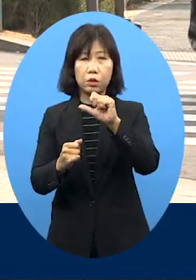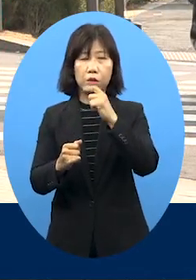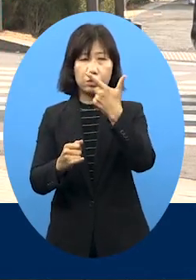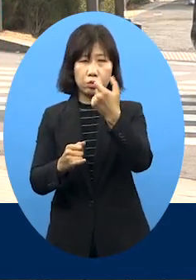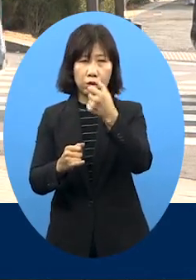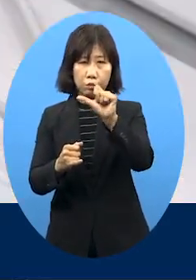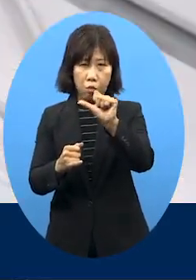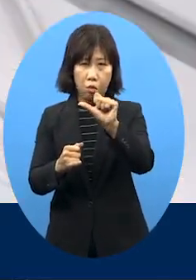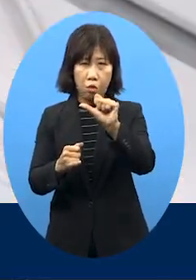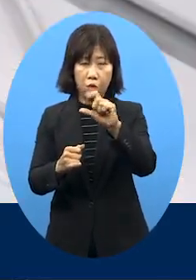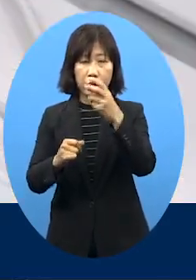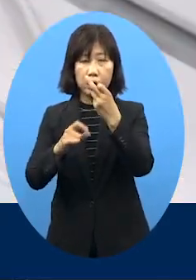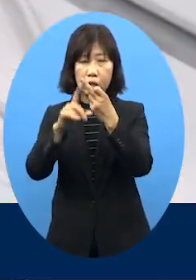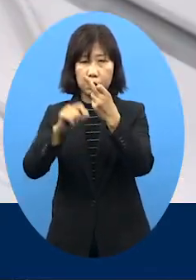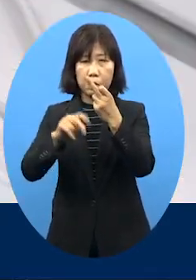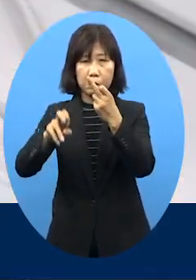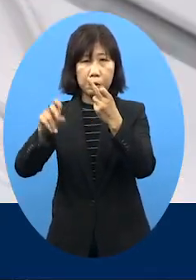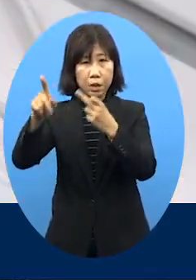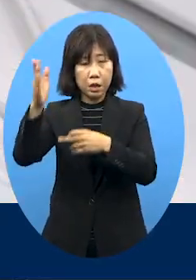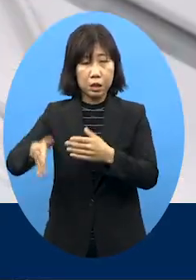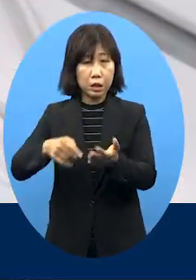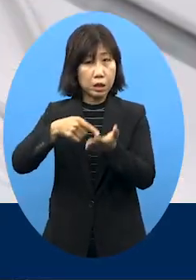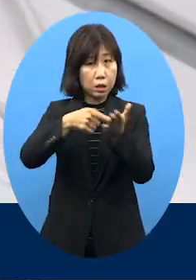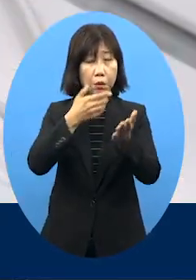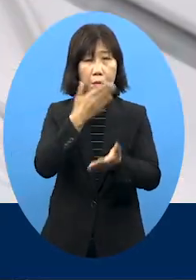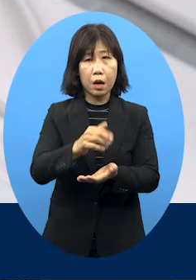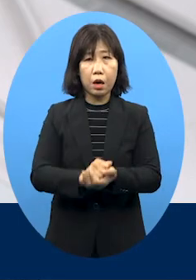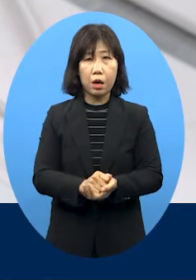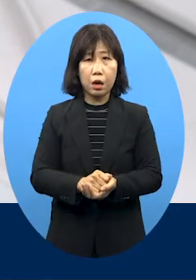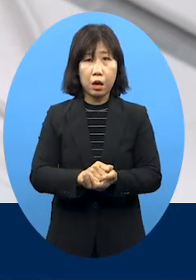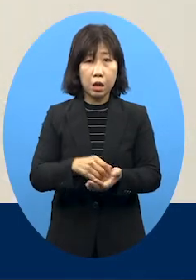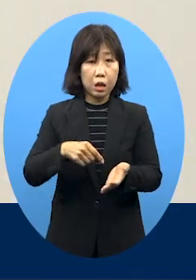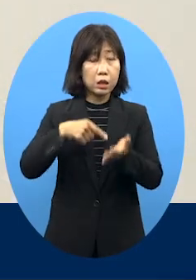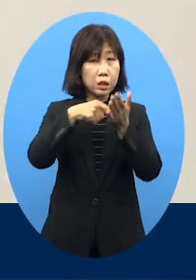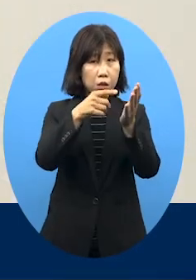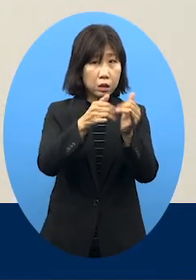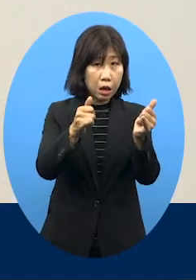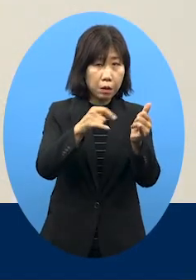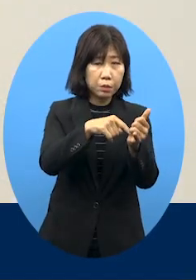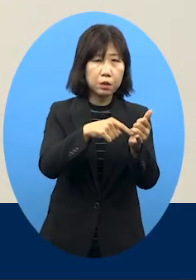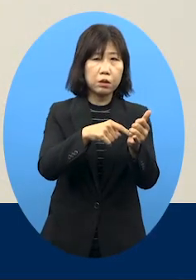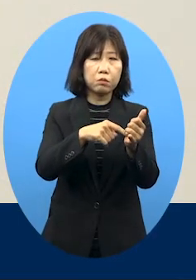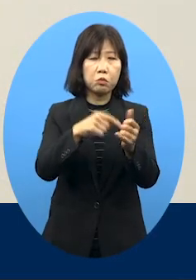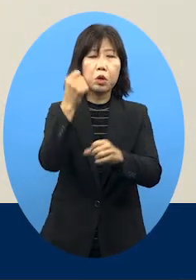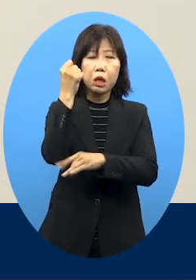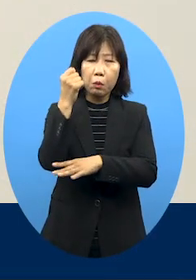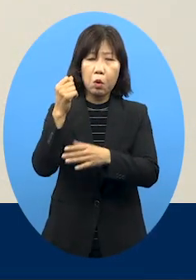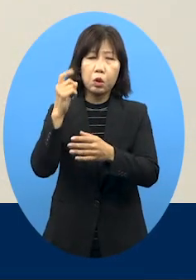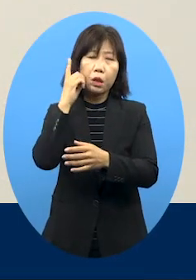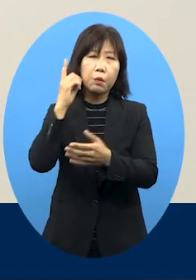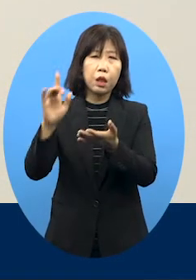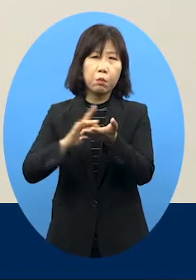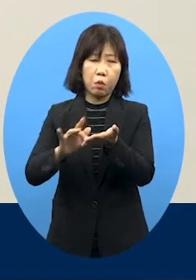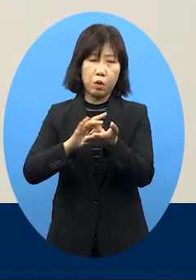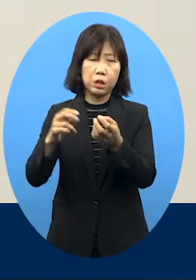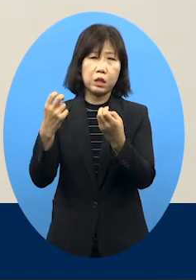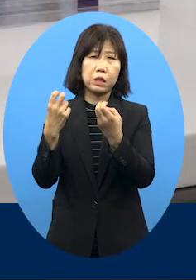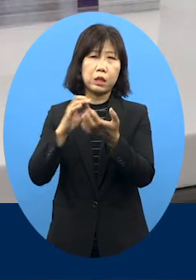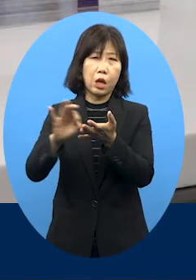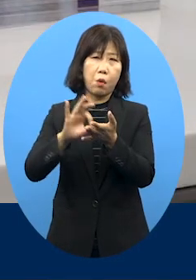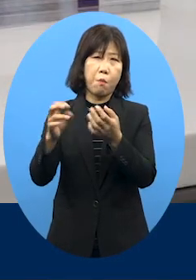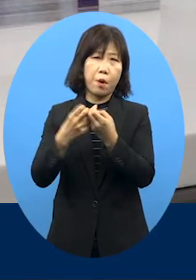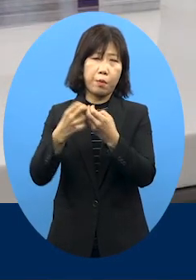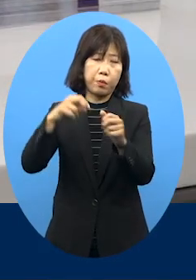이상이며 기간은 12월 31일까지입니다 한편 서비스에 가입한 어르신들을 위한 스마트폰 기본